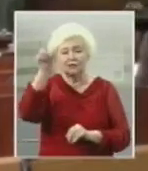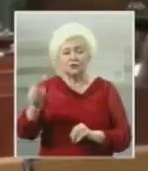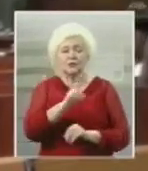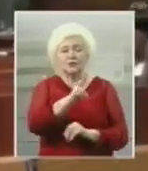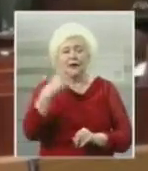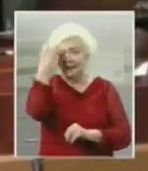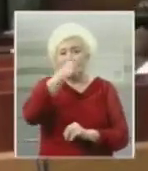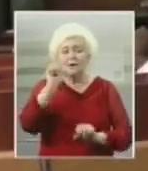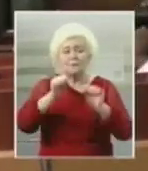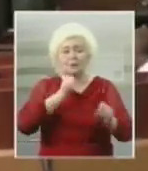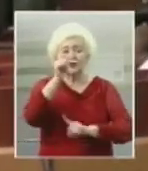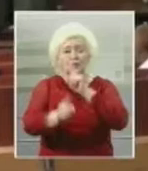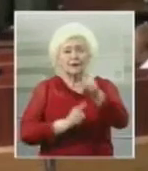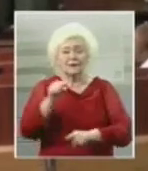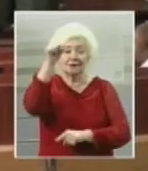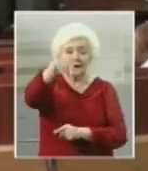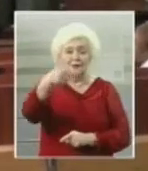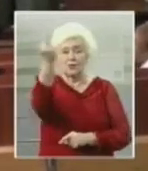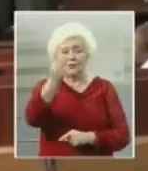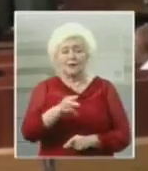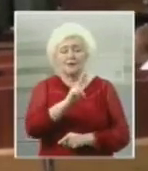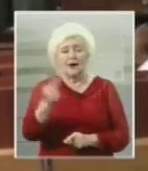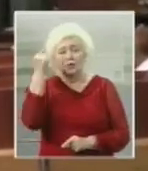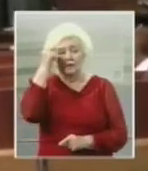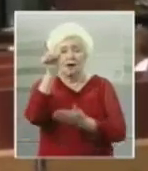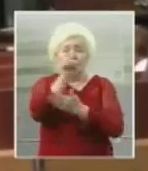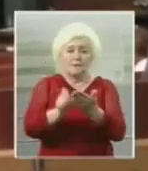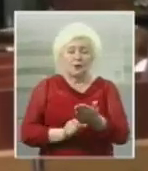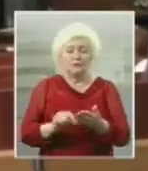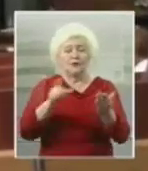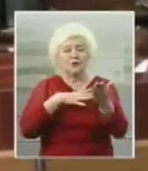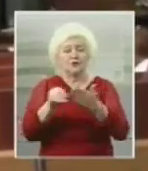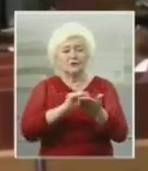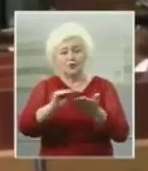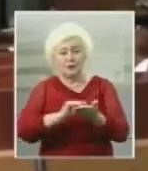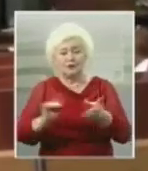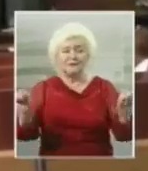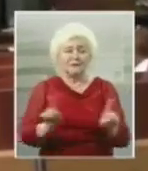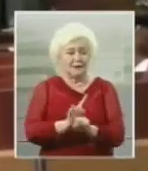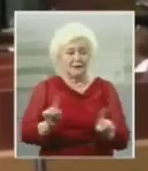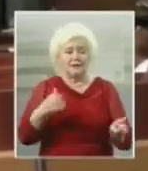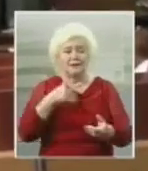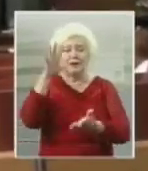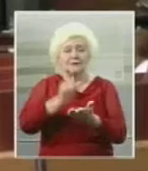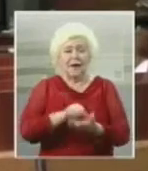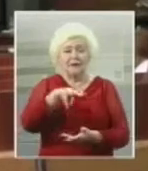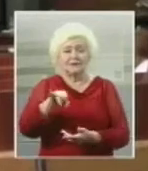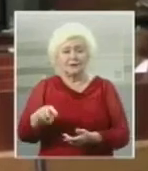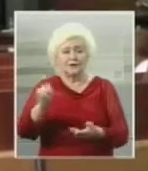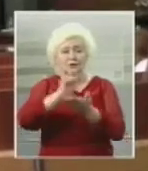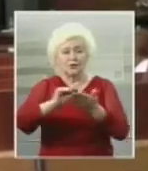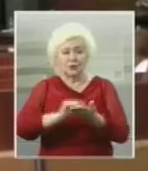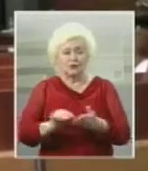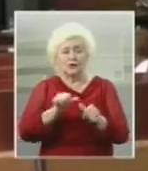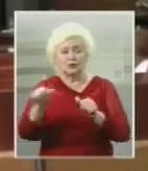вони можуть реконструювати ту картину, яку замислив поет чи співак у своєму творі чи пісні. Я займаюся лінгвістикою тексту,